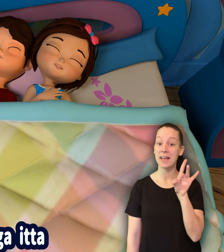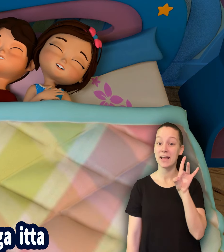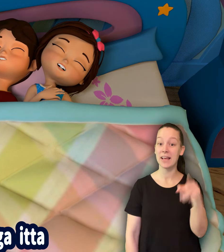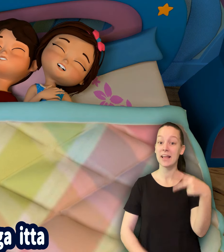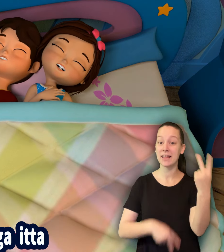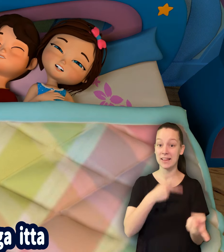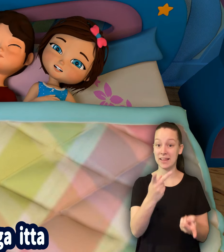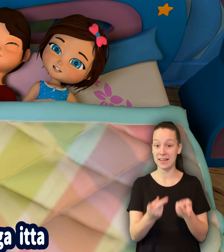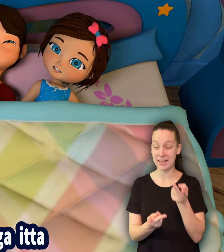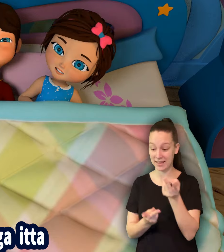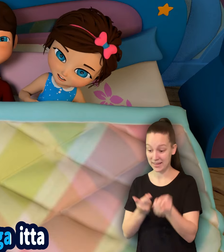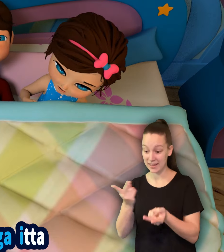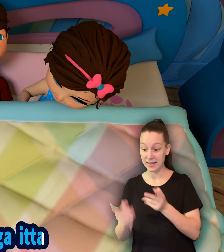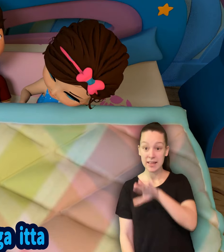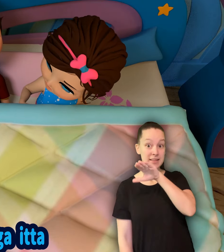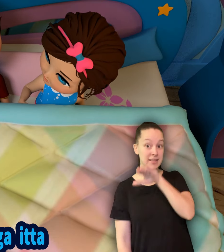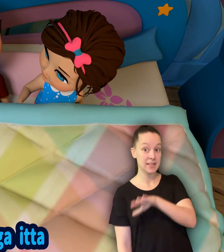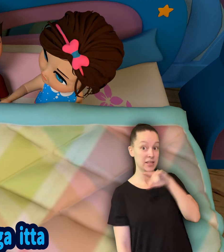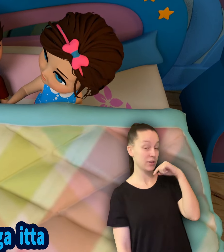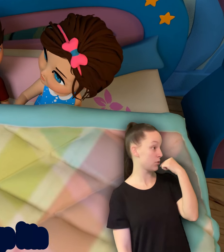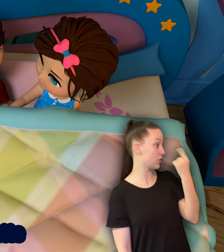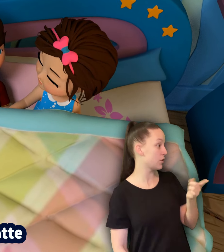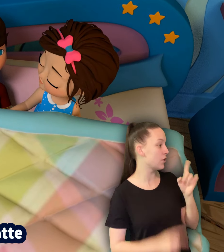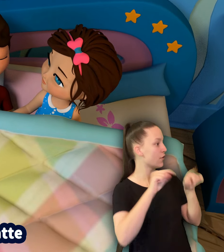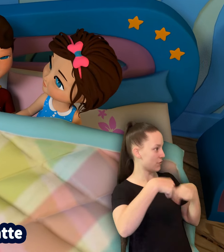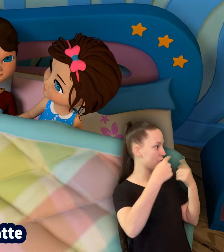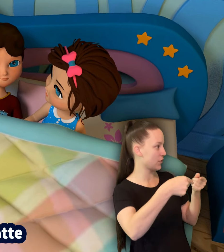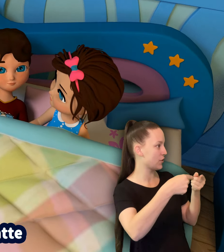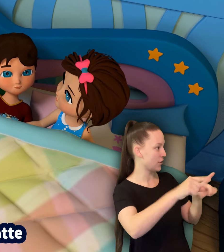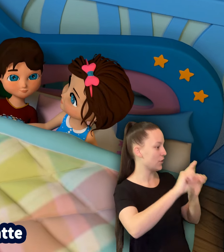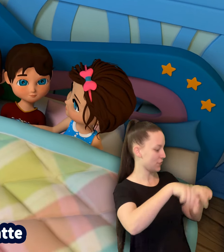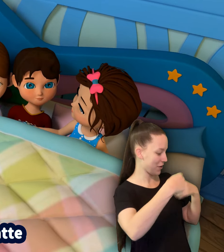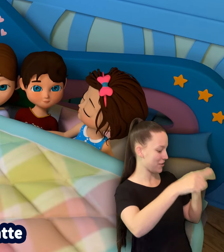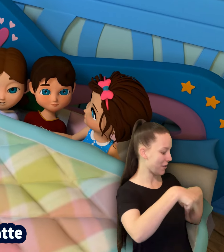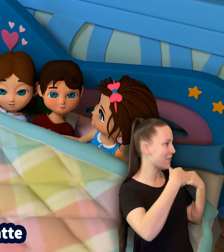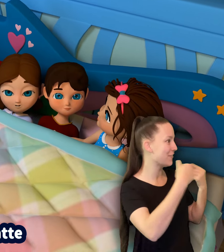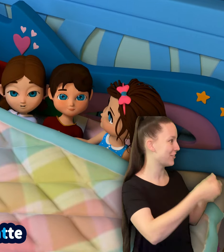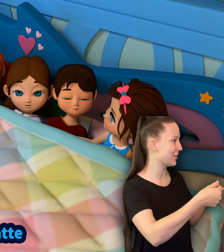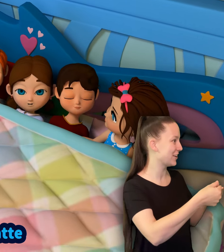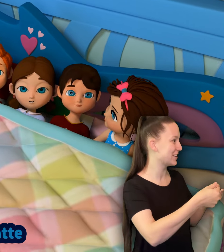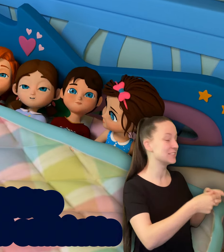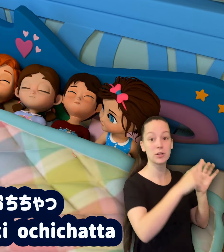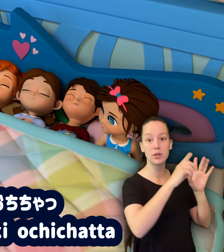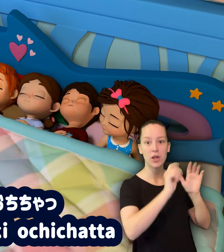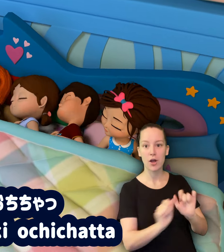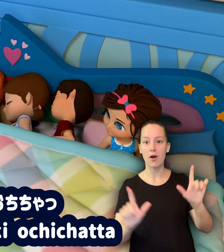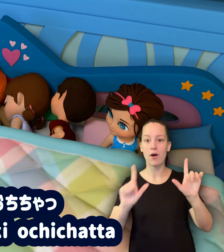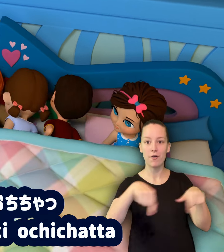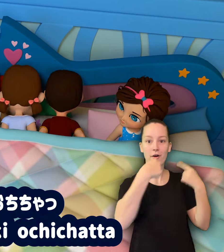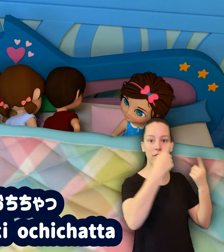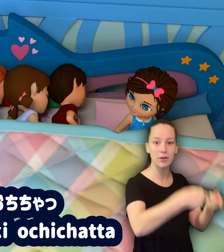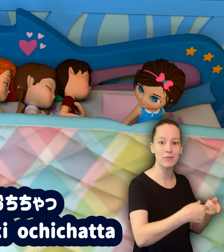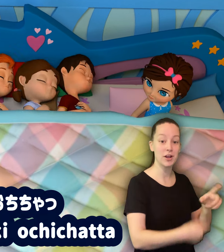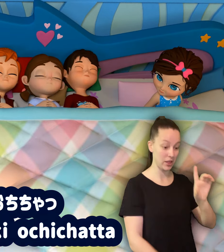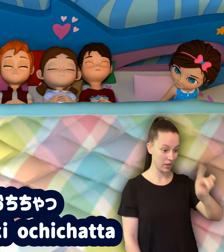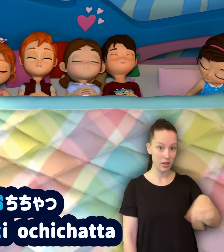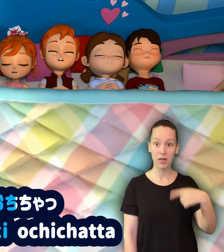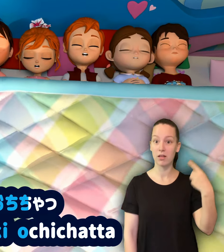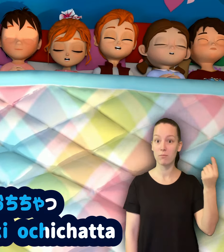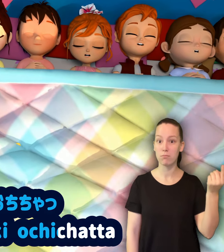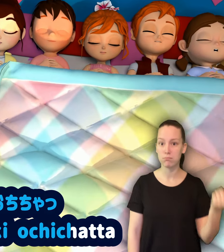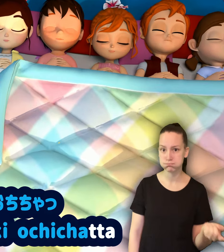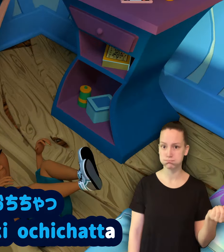ベッドに8匹ちびちゃんが行った転がって転がって転がったら1